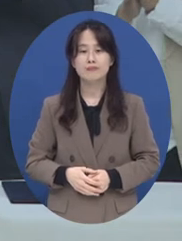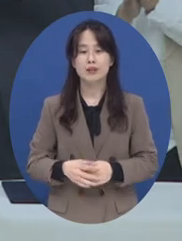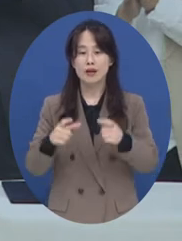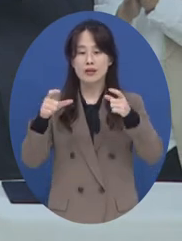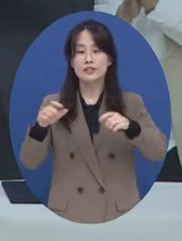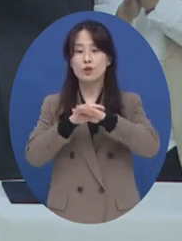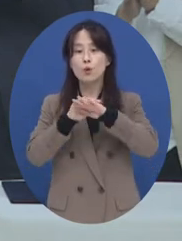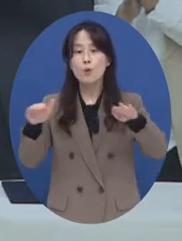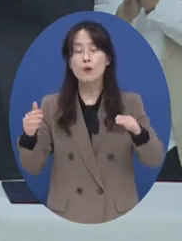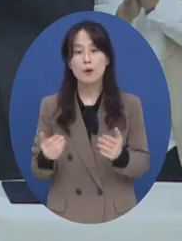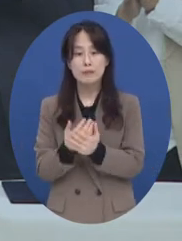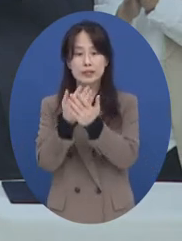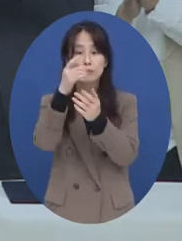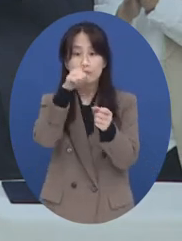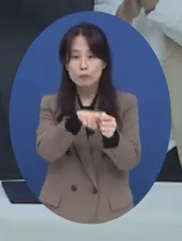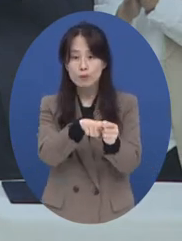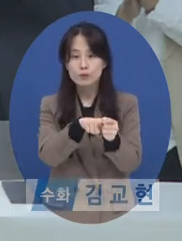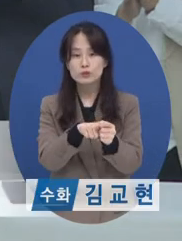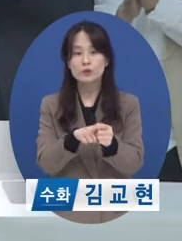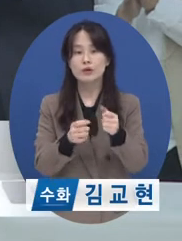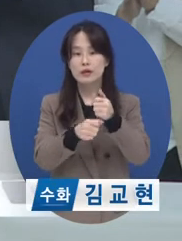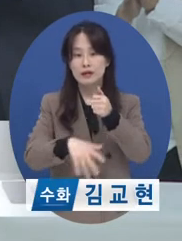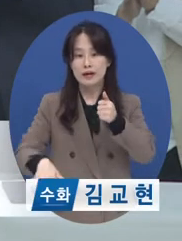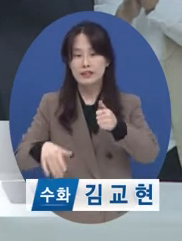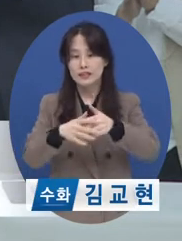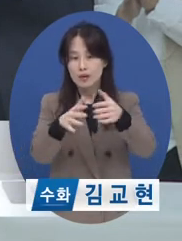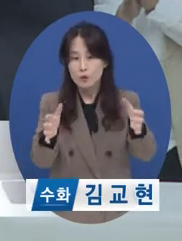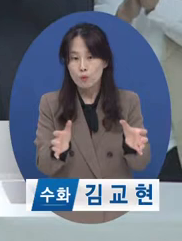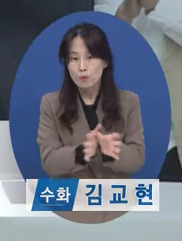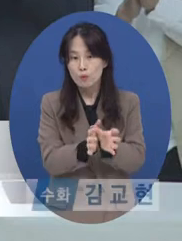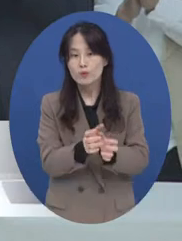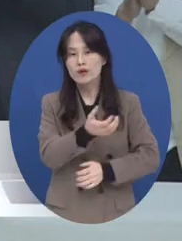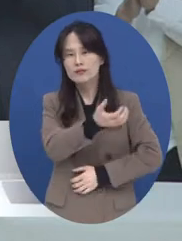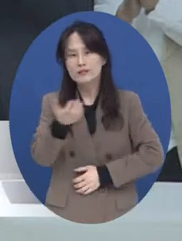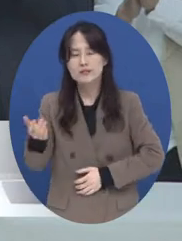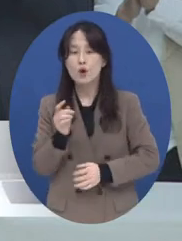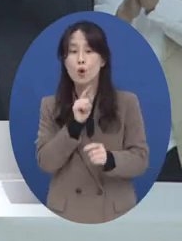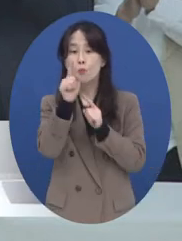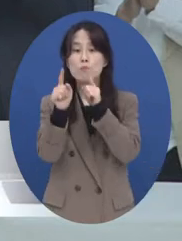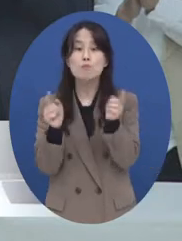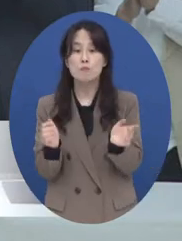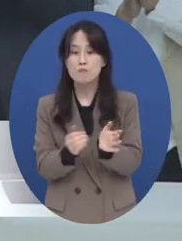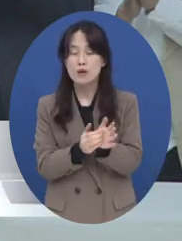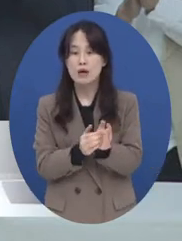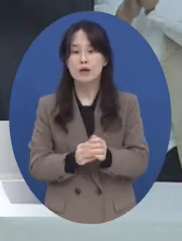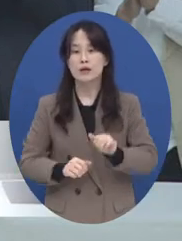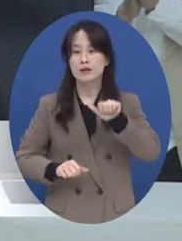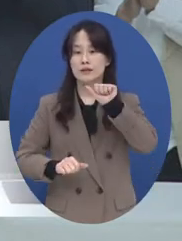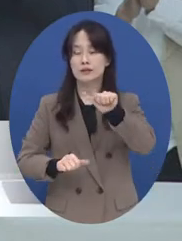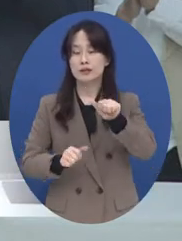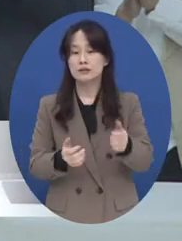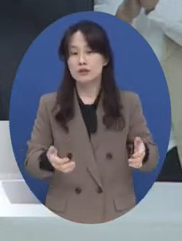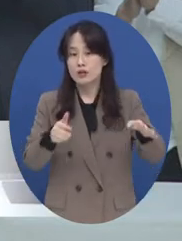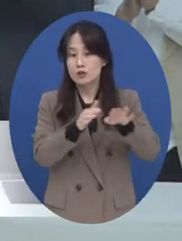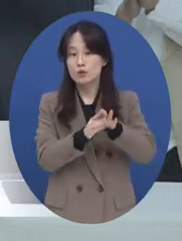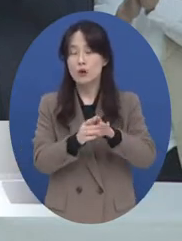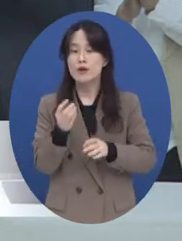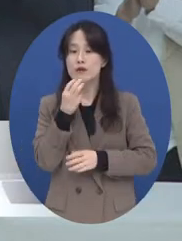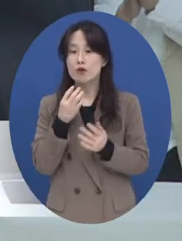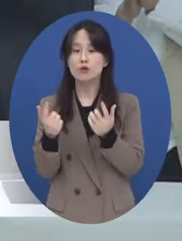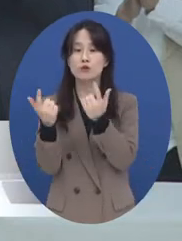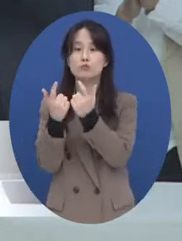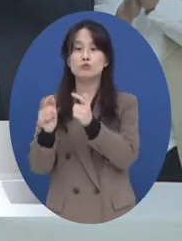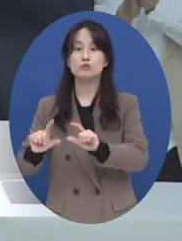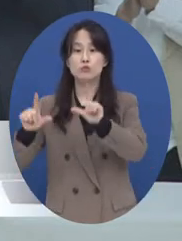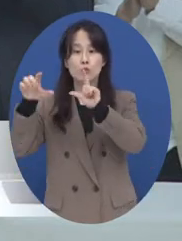경기도가 지역균형 발전이란 취지로 산하 공공기관 이전에 공모까지 진행했는데요. 5개 기관이 경기